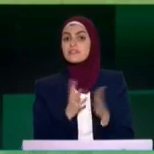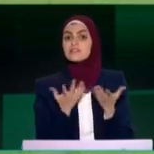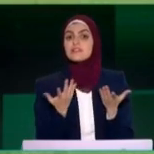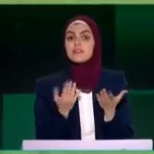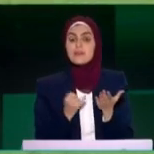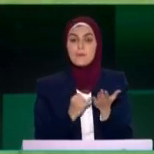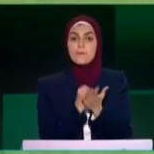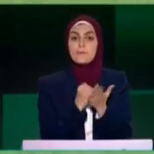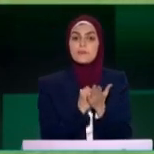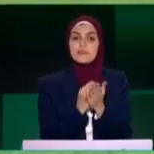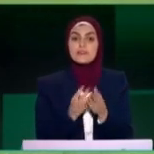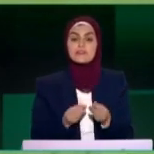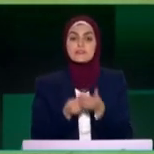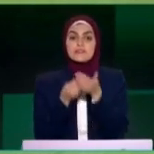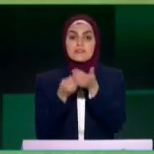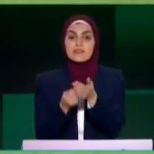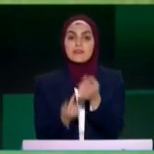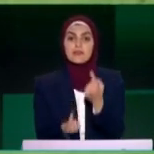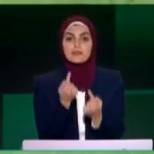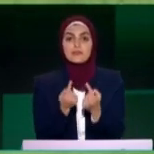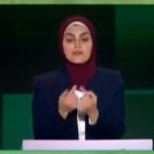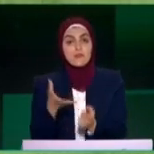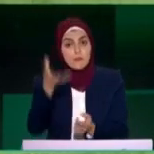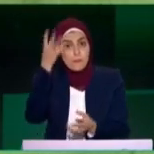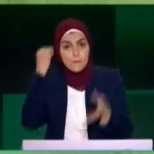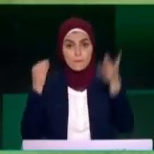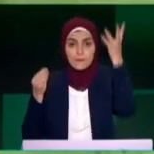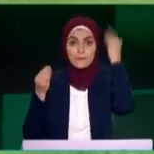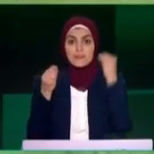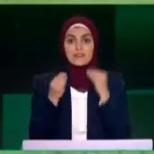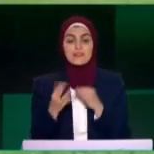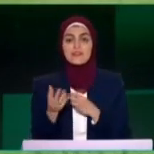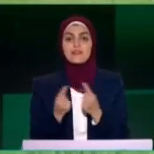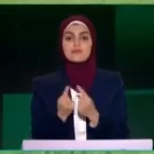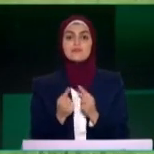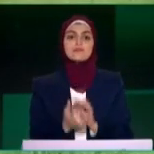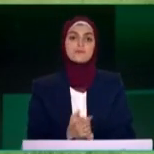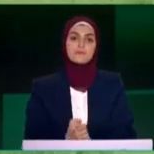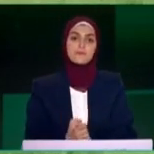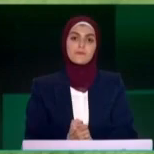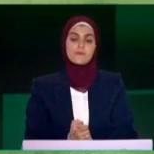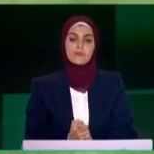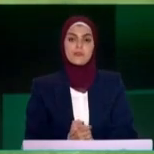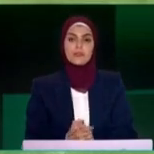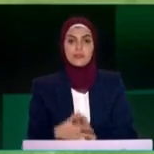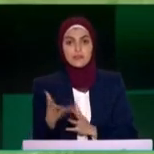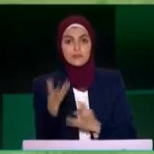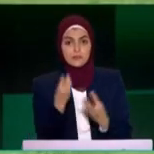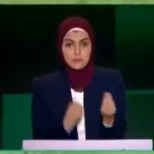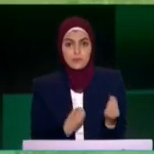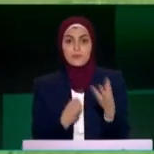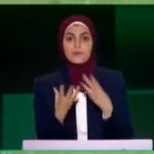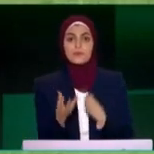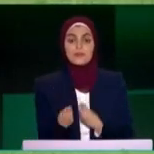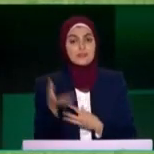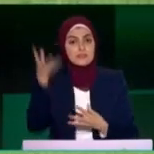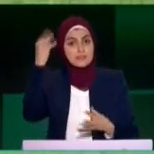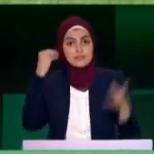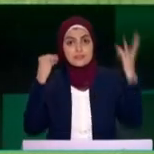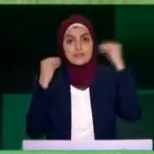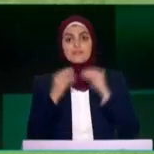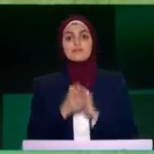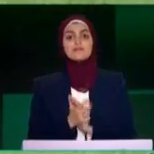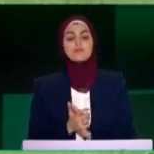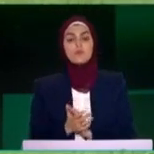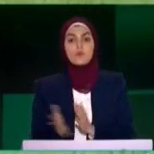الحقلية، والتي تعلم المزارع من خلال المشاركة وتبادل الخبرات والمعارف وتطبيق الممارسات